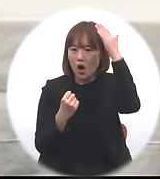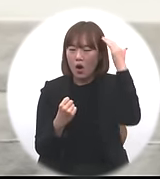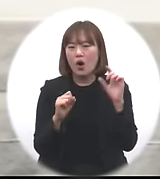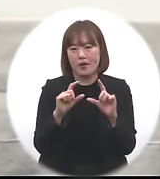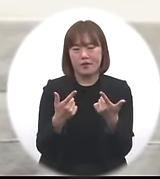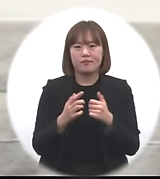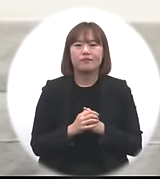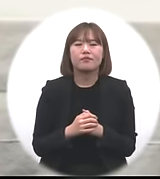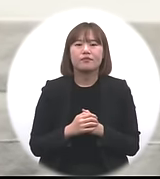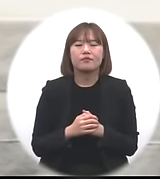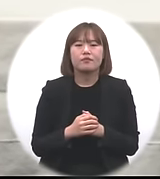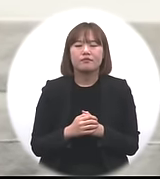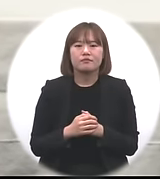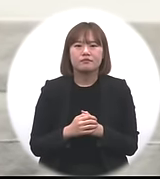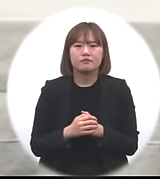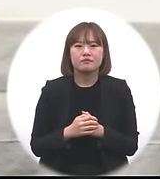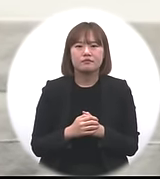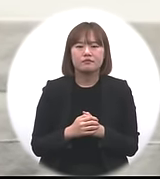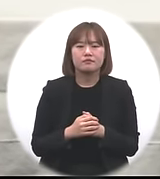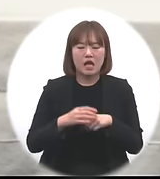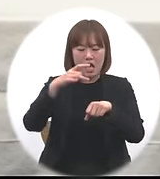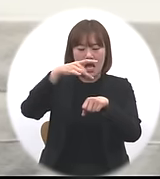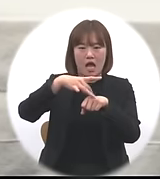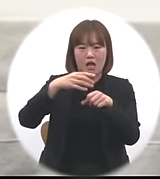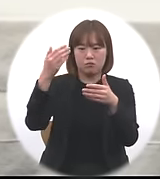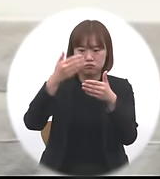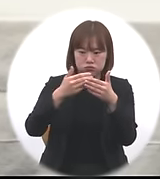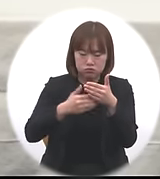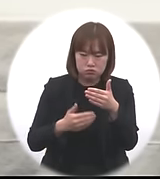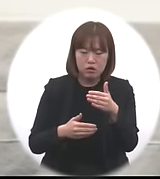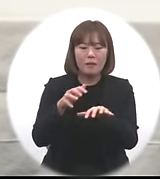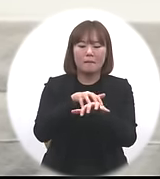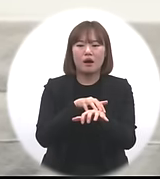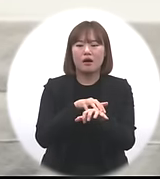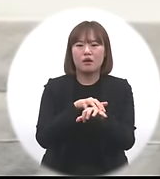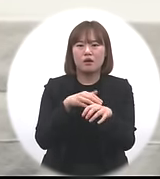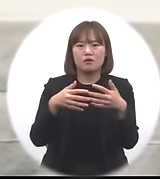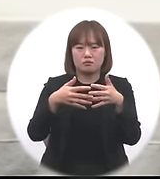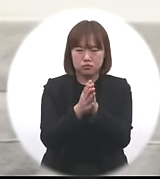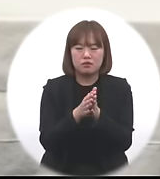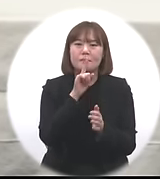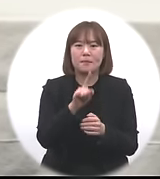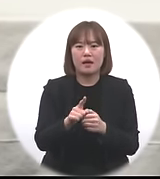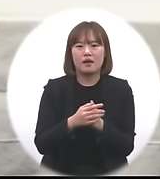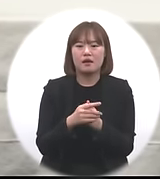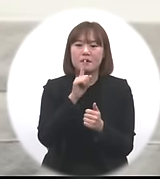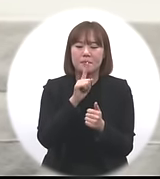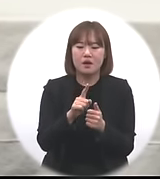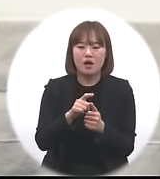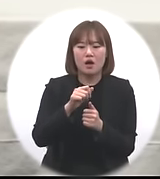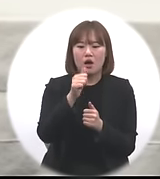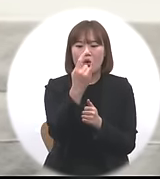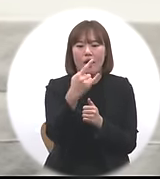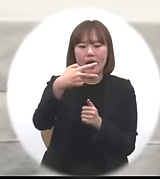거예요. 충치는 까만색이 아닙니다. 충치는 칼슘의 소실로 인해서 이가 조직이 파괴된